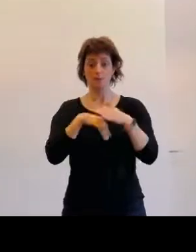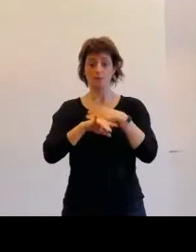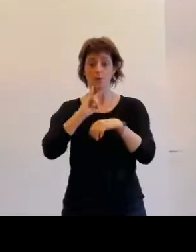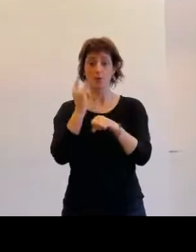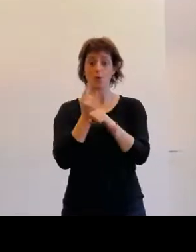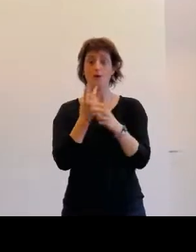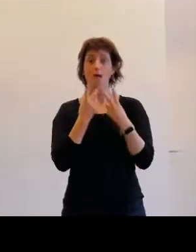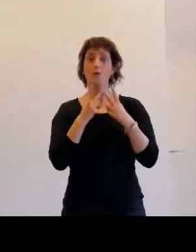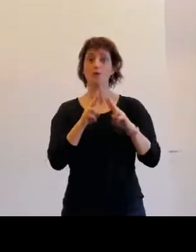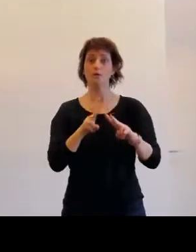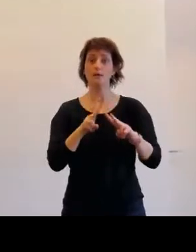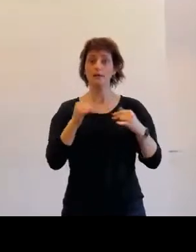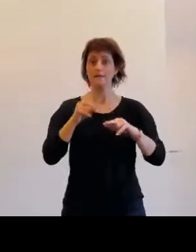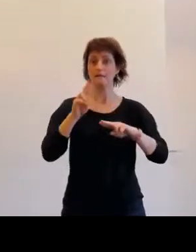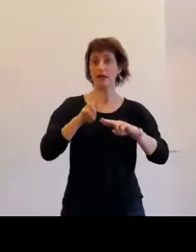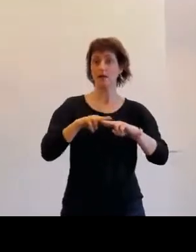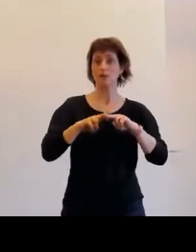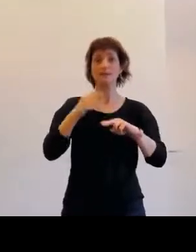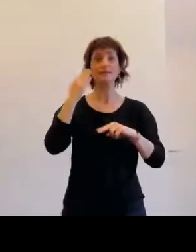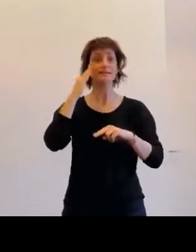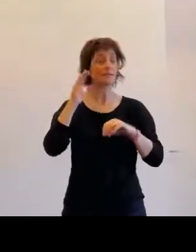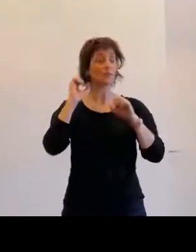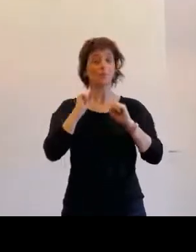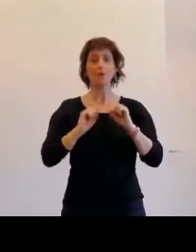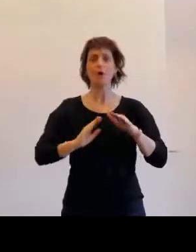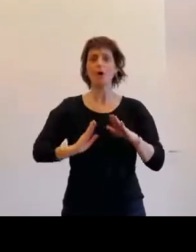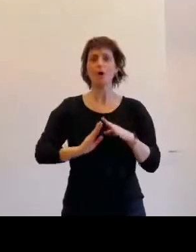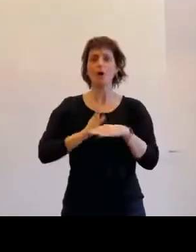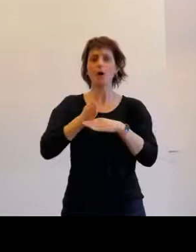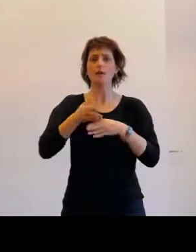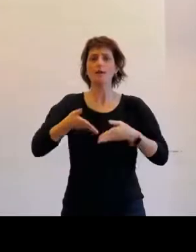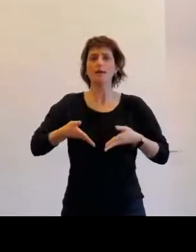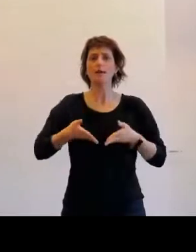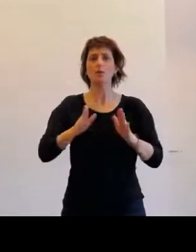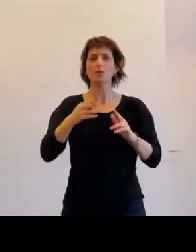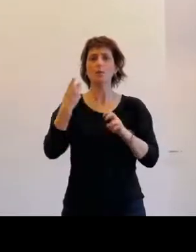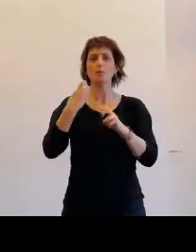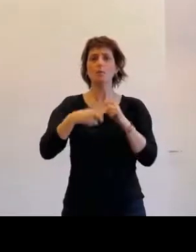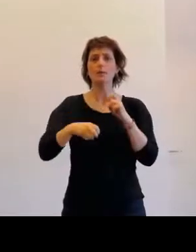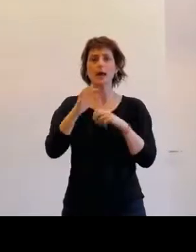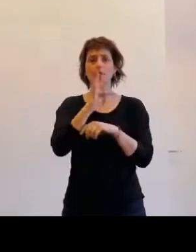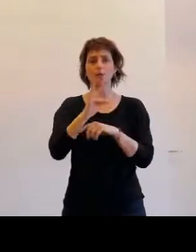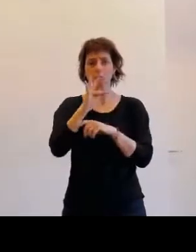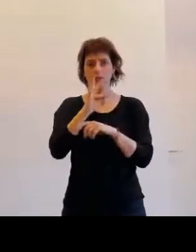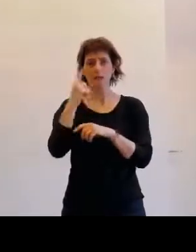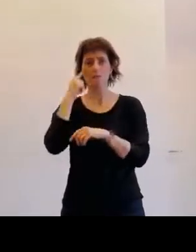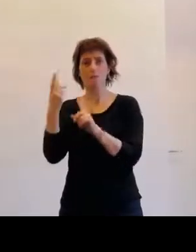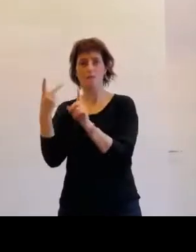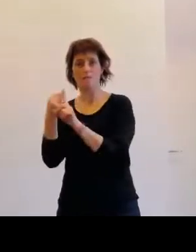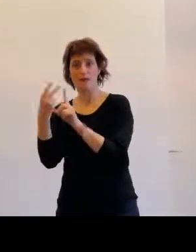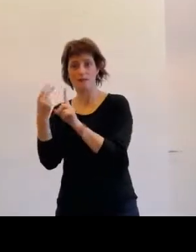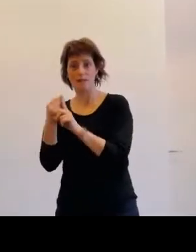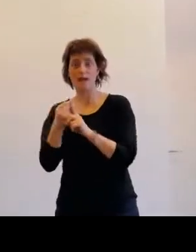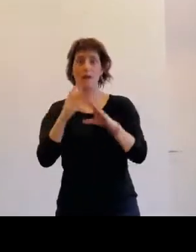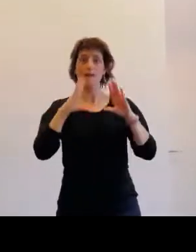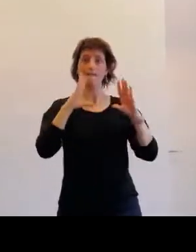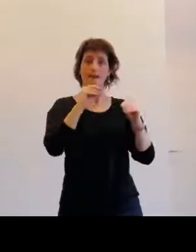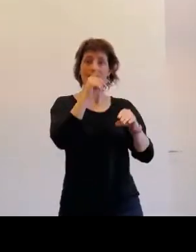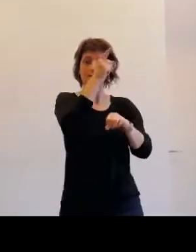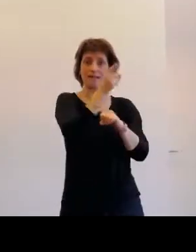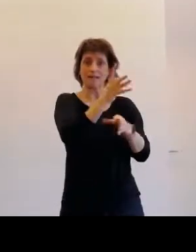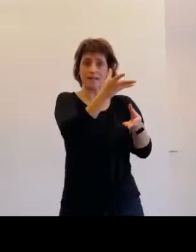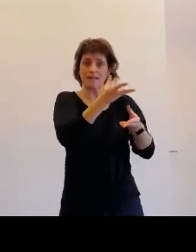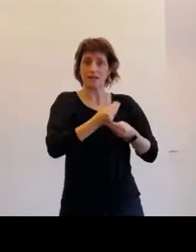vous le savez, par l'entrée de la rue Pierre-Fourier, vous accueille pour vous faire vacciner, par l'entrée place Stanislas vous accueille pour le